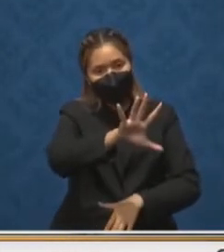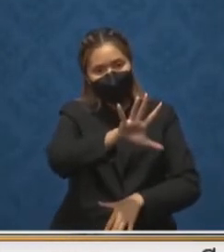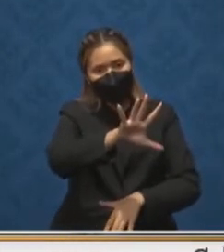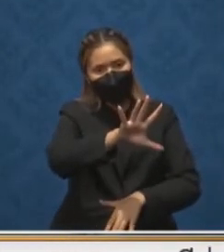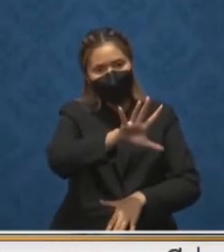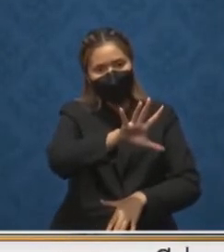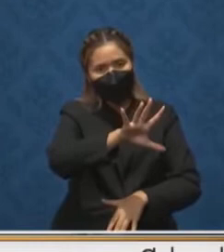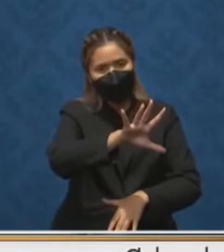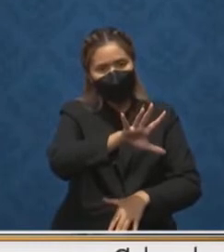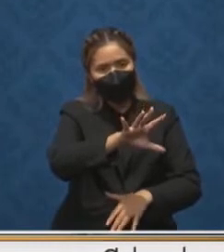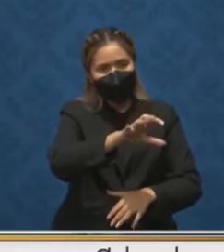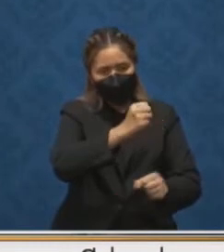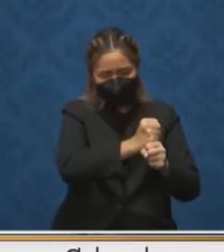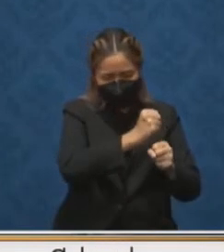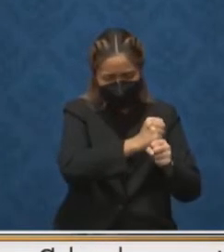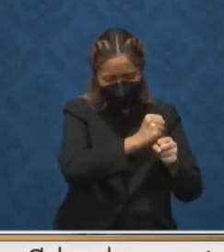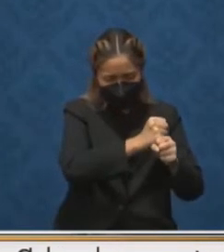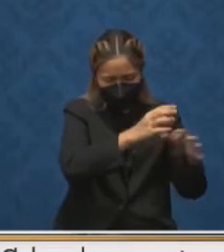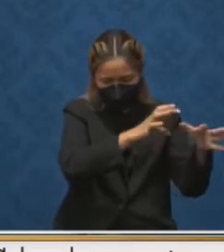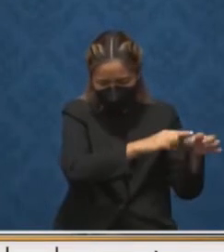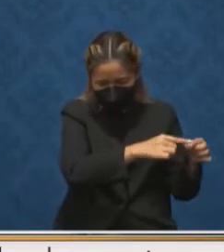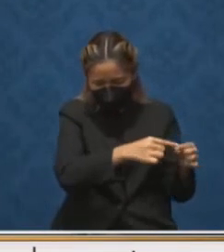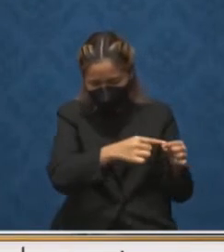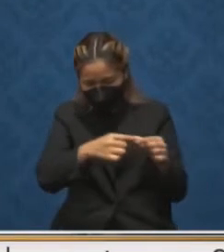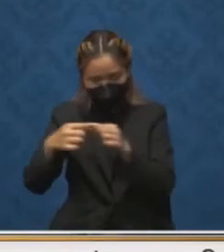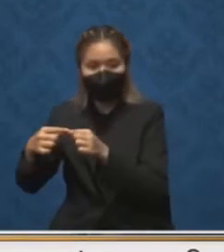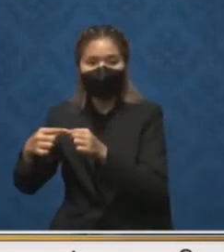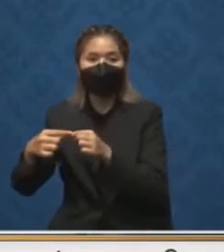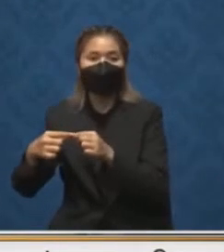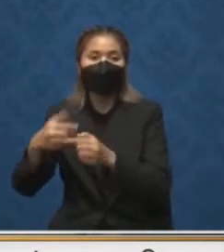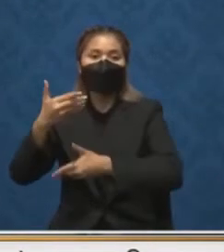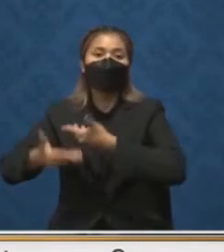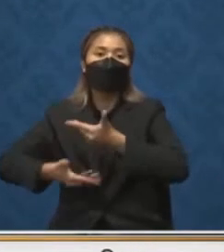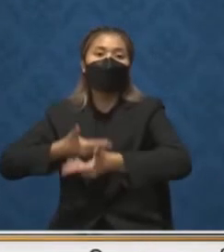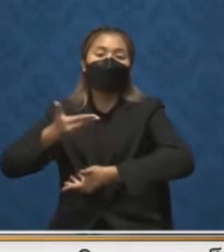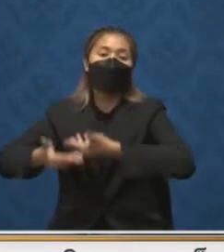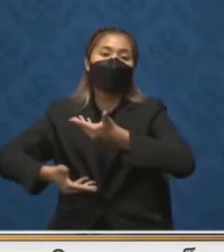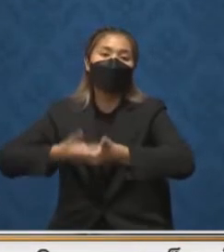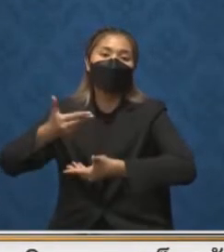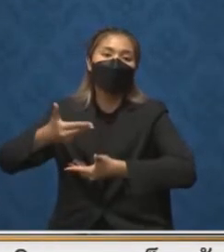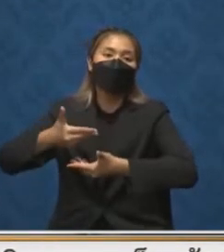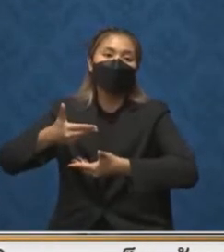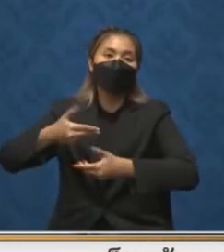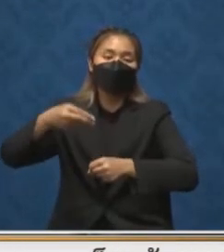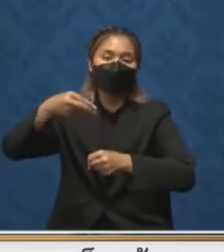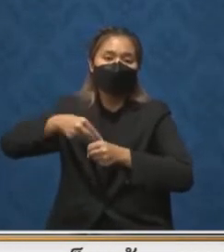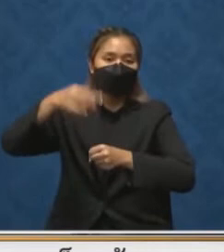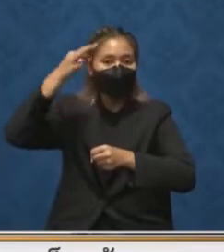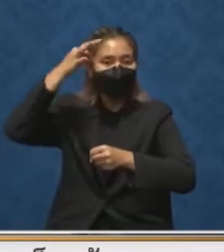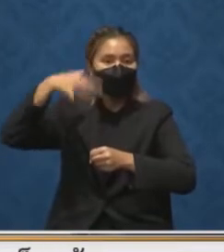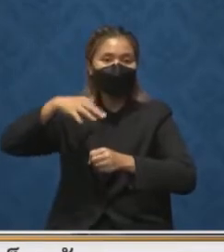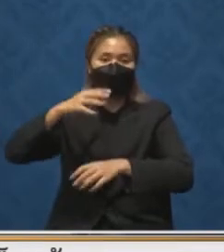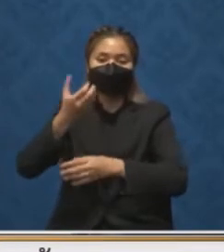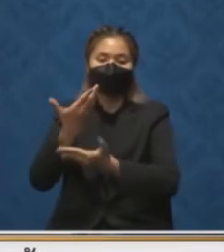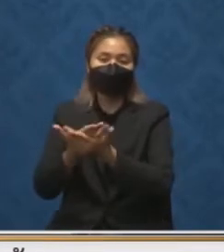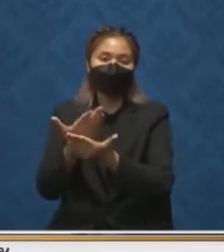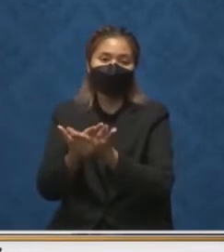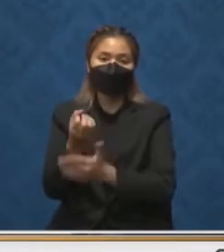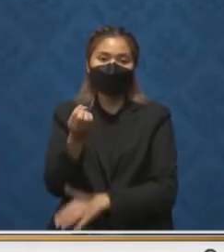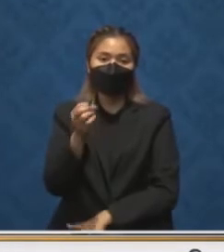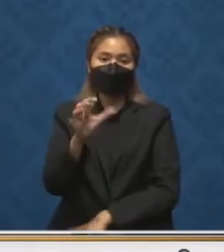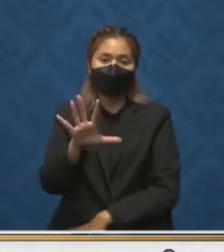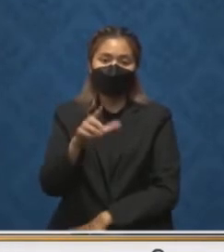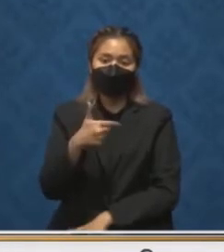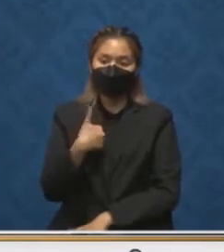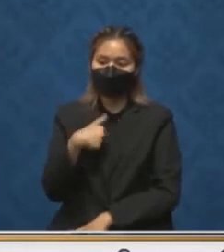มันเป็ 15 บาทนี้ได้อย่ไรอัี้ผมคิว่ไม่ไดเห็นในรายงานวามีกศึกษาร์นประเด็ดี้ ฉยอยเม